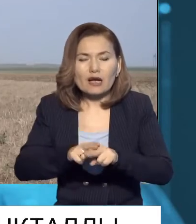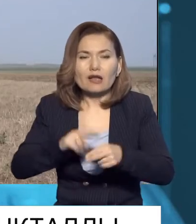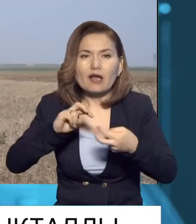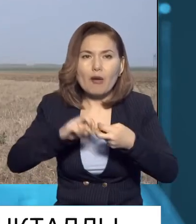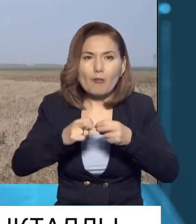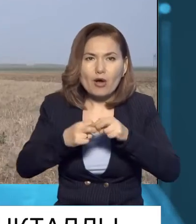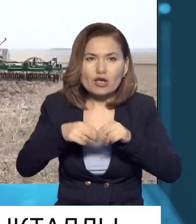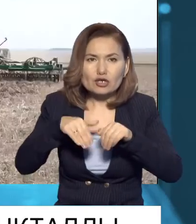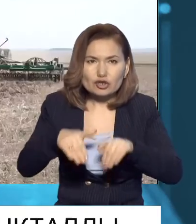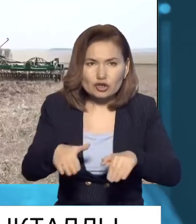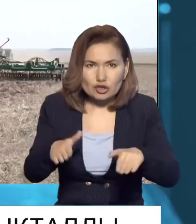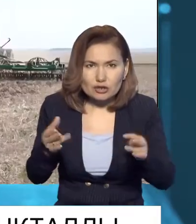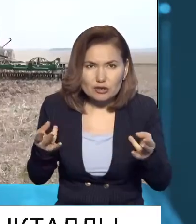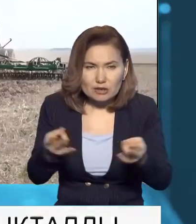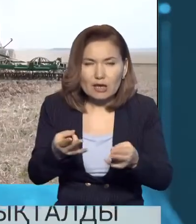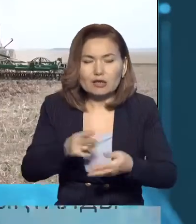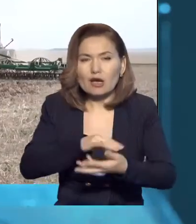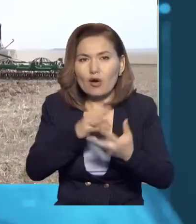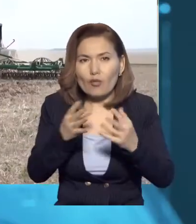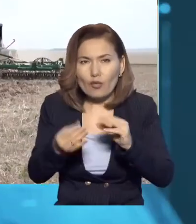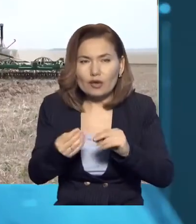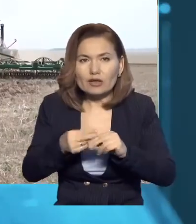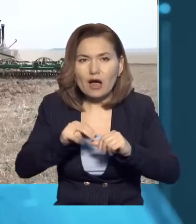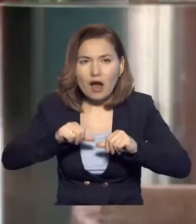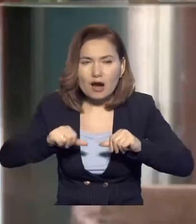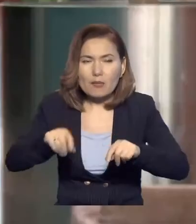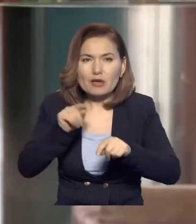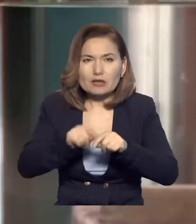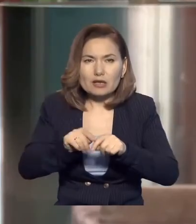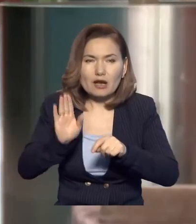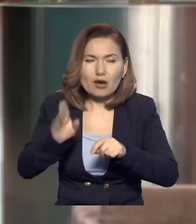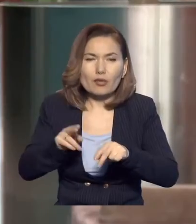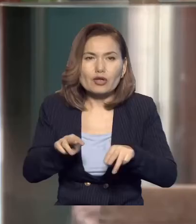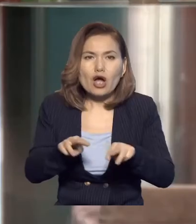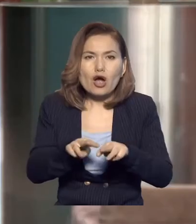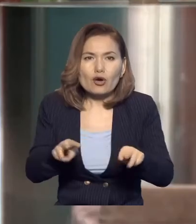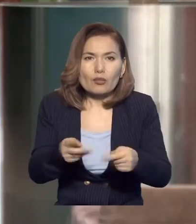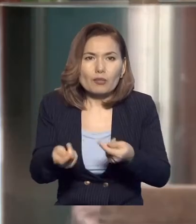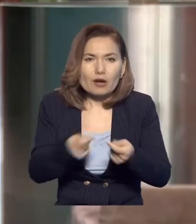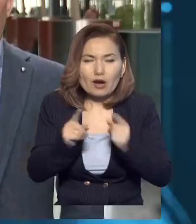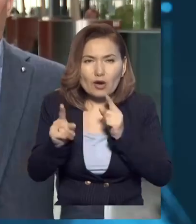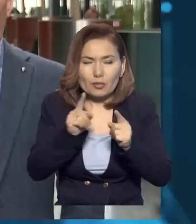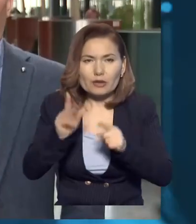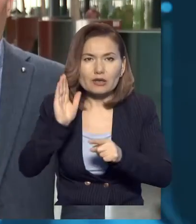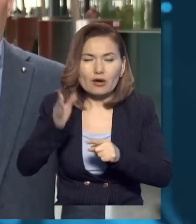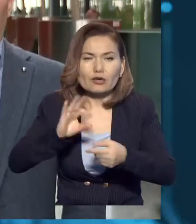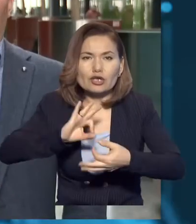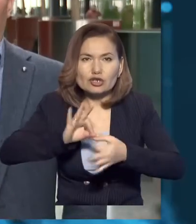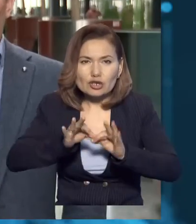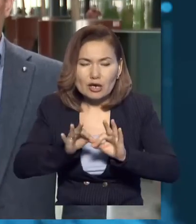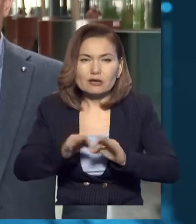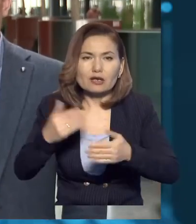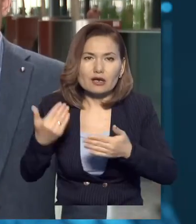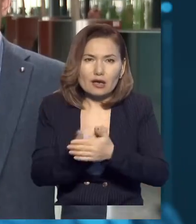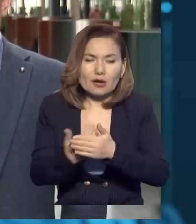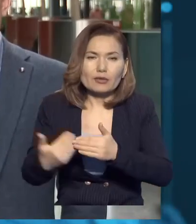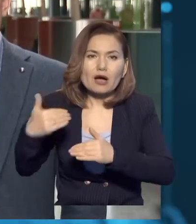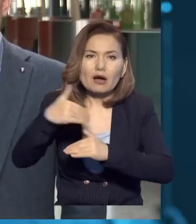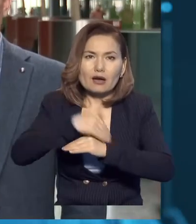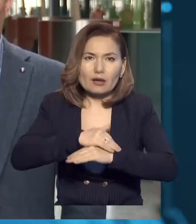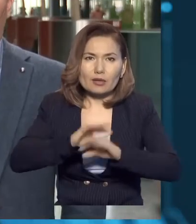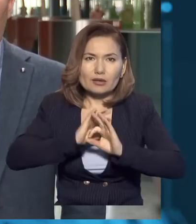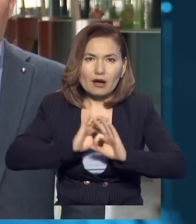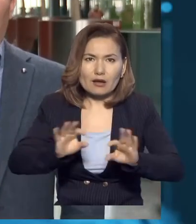мәселені монополияға қарсы орган жіті тексеретіндігін ескертті. Үкімет отырысы туралы толық материалды алдағы шығарылымдардан көре аласыздар.